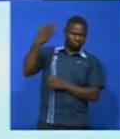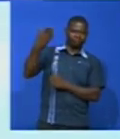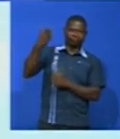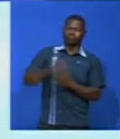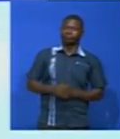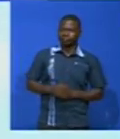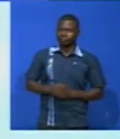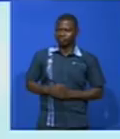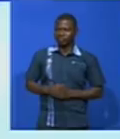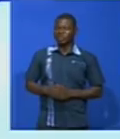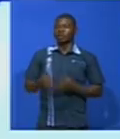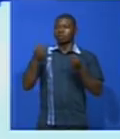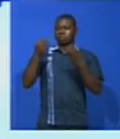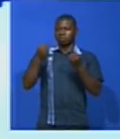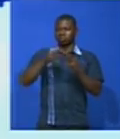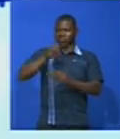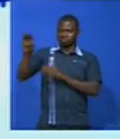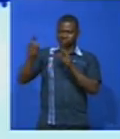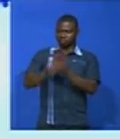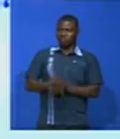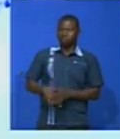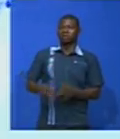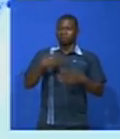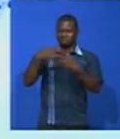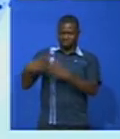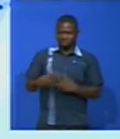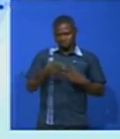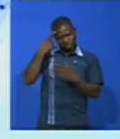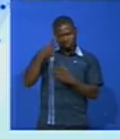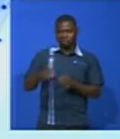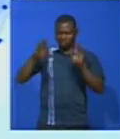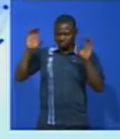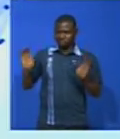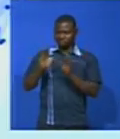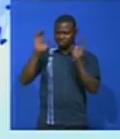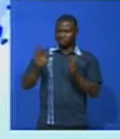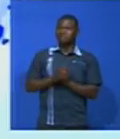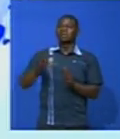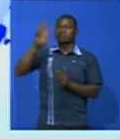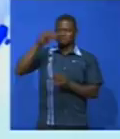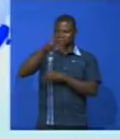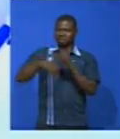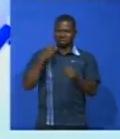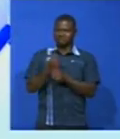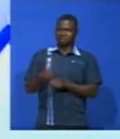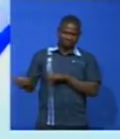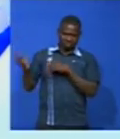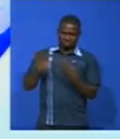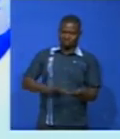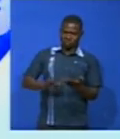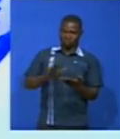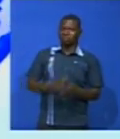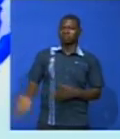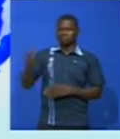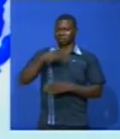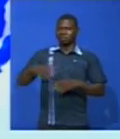De nombreuses manifestations se déroulent aux États-Unis pour célébrer le cinquantenaire de la disparition du militant noir Martin Luther King.